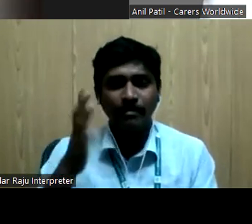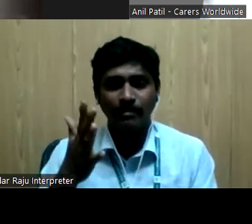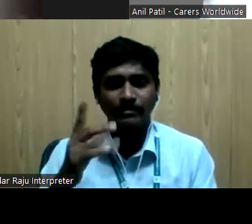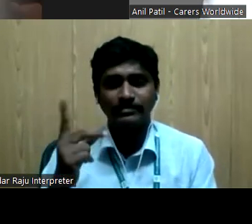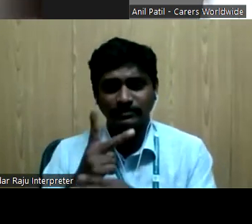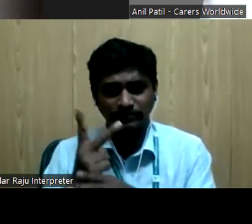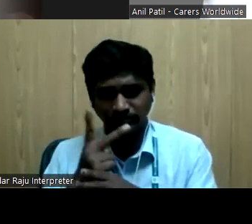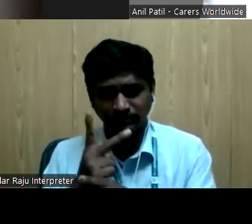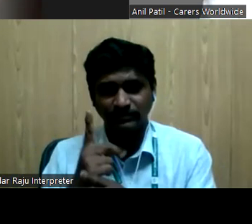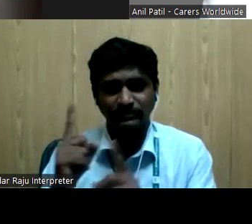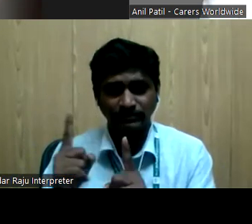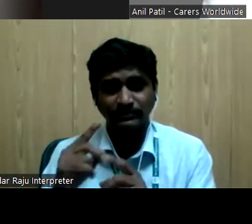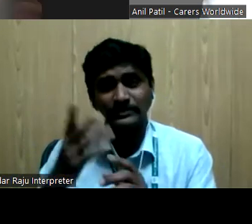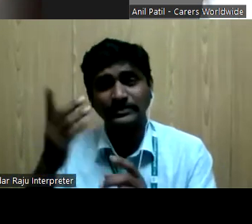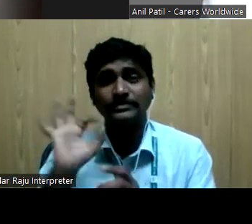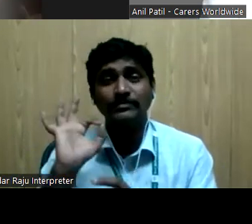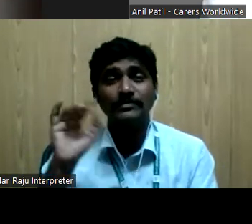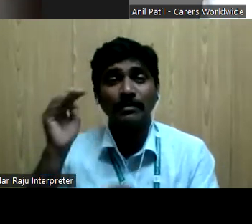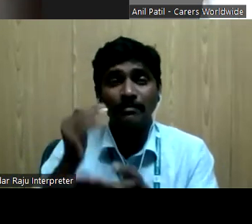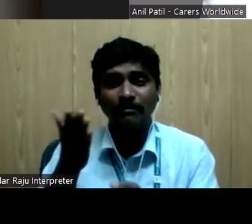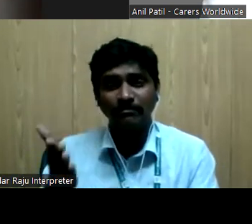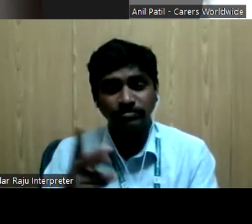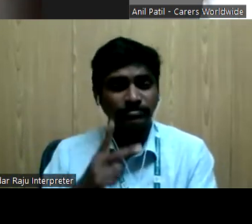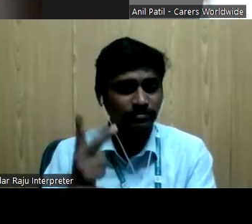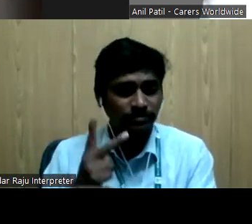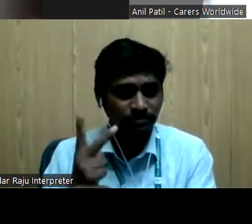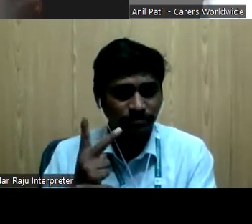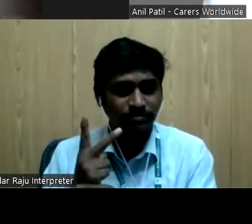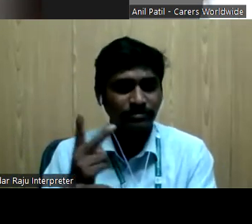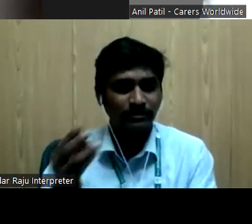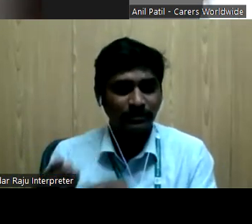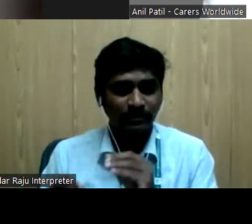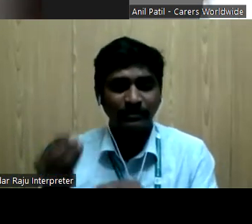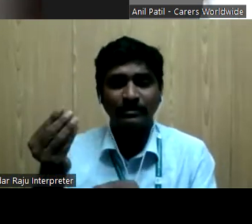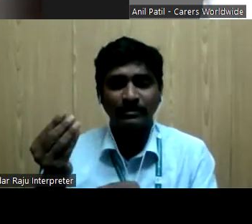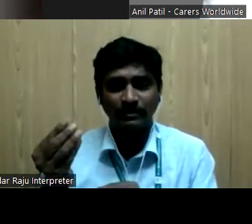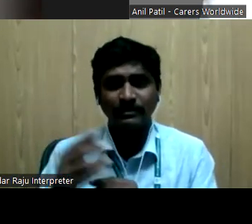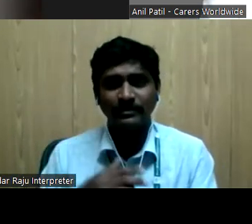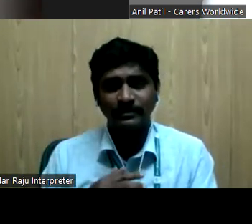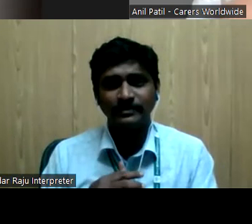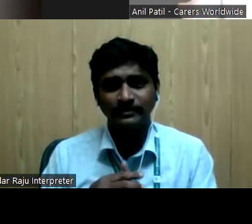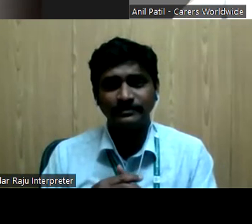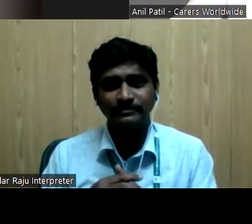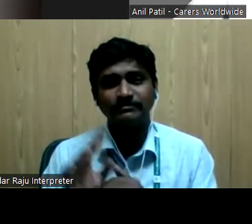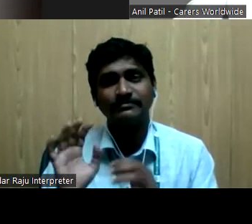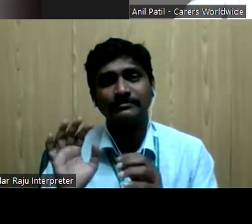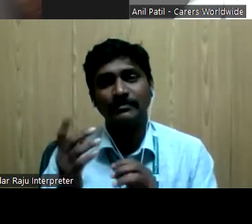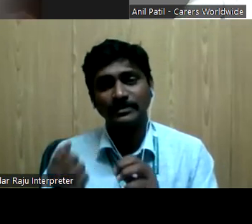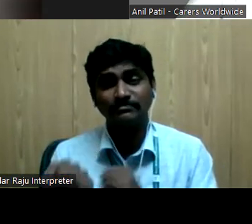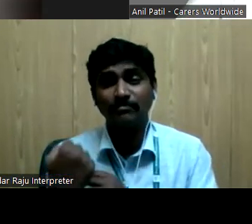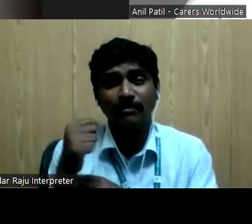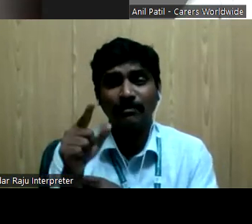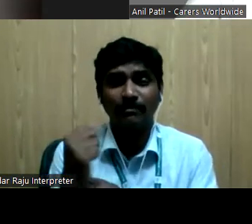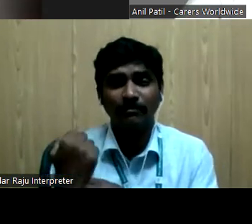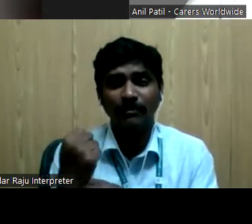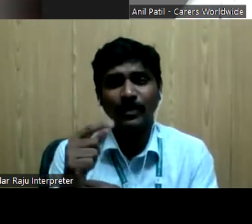उनके पास स्पेशल चाइल्ड है और वो उसको संभाल रहे हैं, तो वो एक अद्भुत ही मतलब शक्ति भगवान